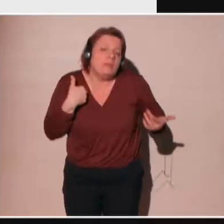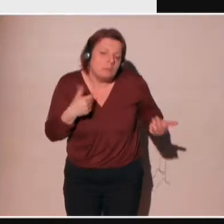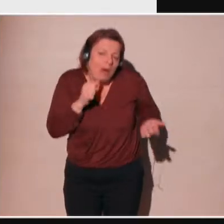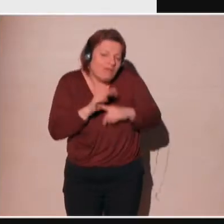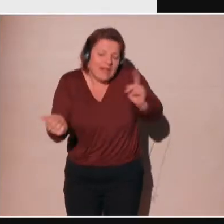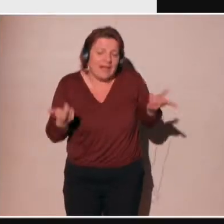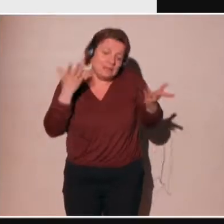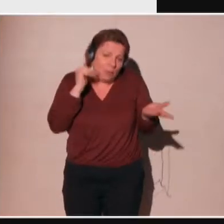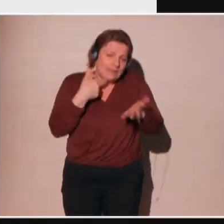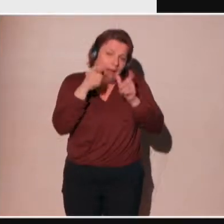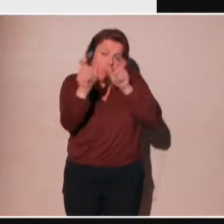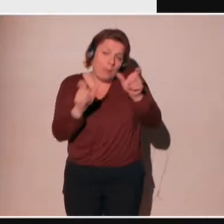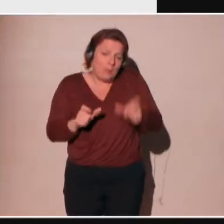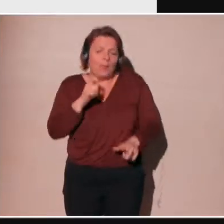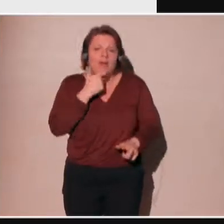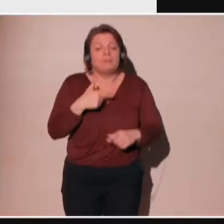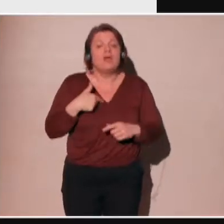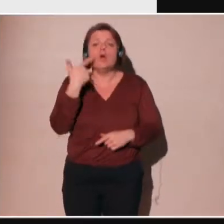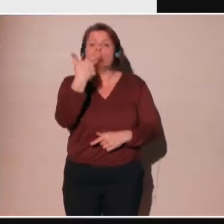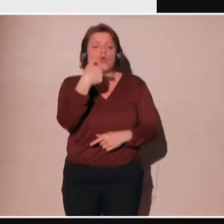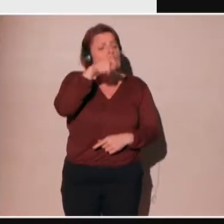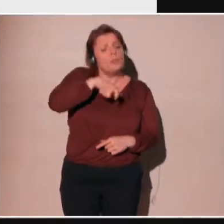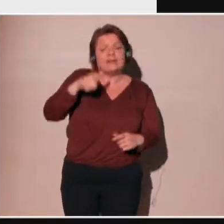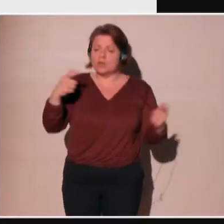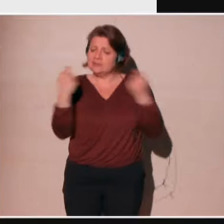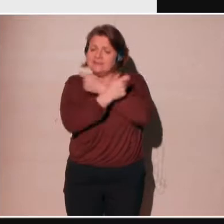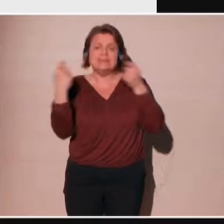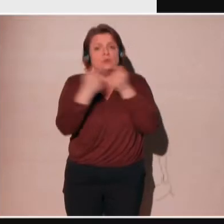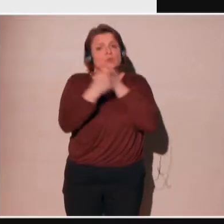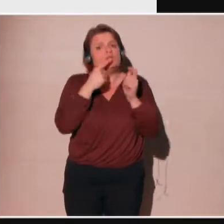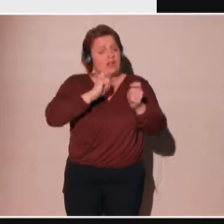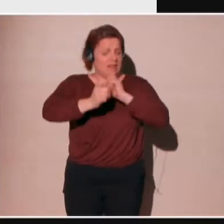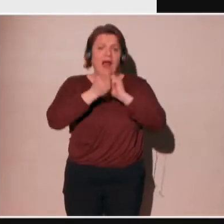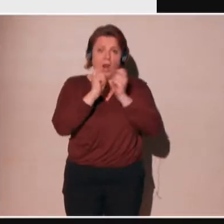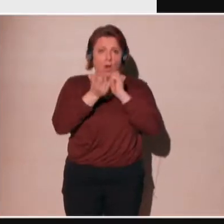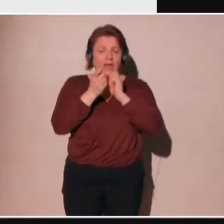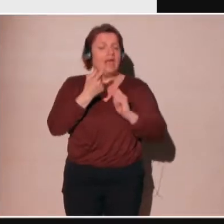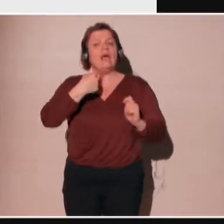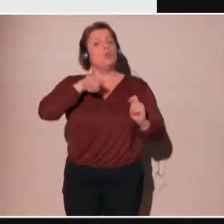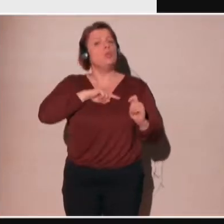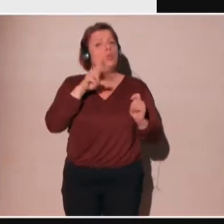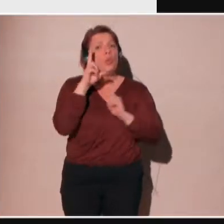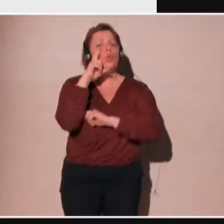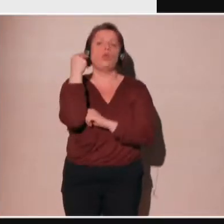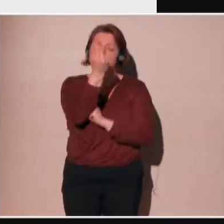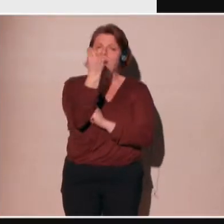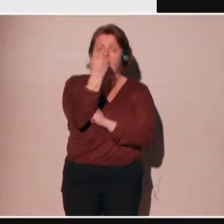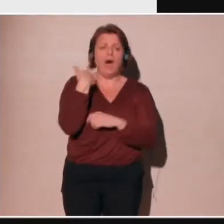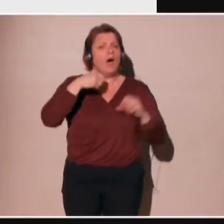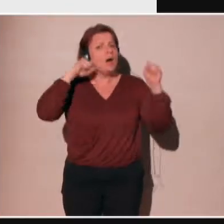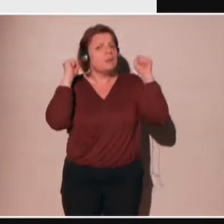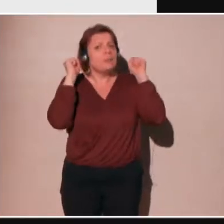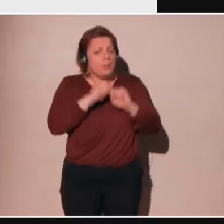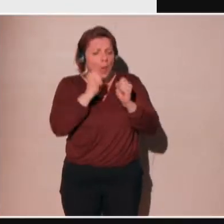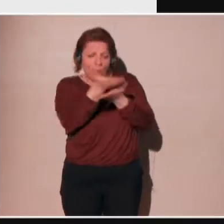donc c'est pour ça que c'est en anglais. Donc 2 personnes discutent, c'est un dialogue, et nous, êtres humains, qui sommes en mesure de comprendre